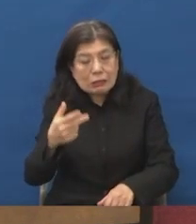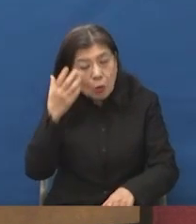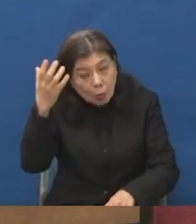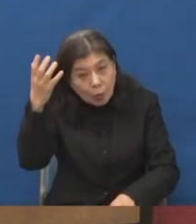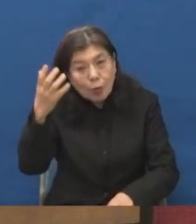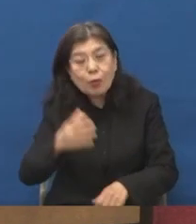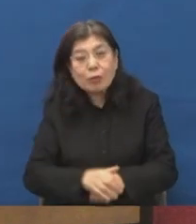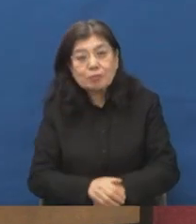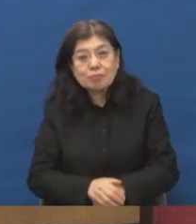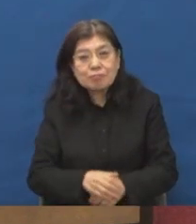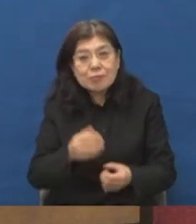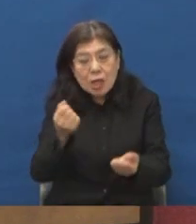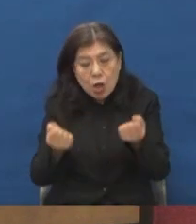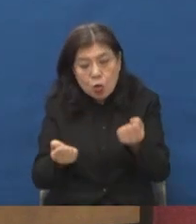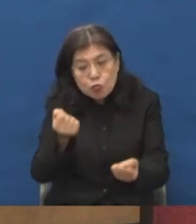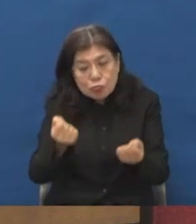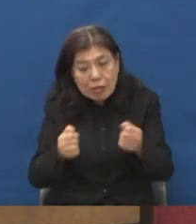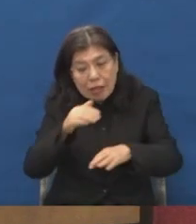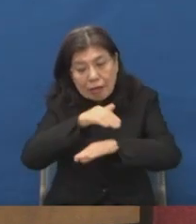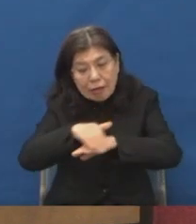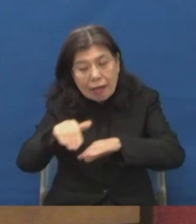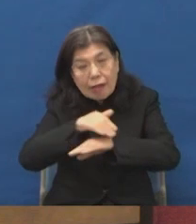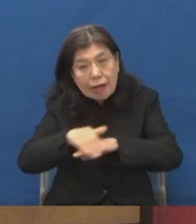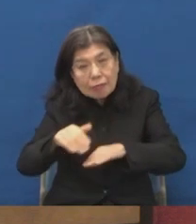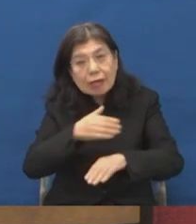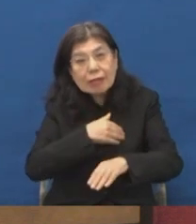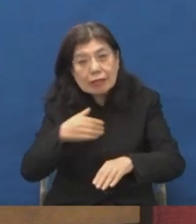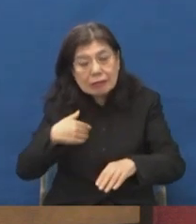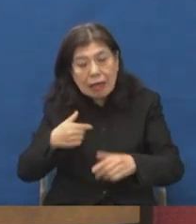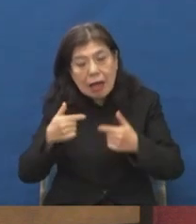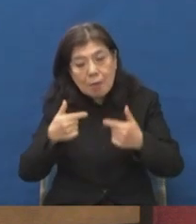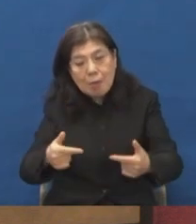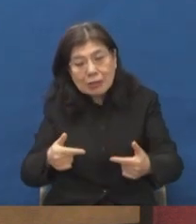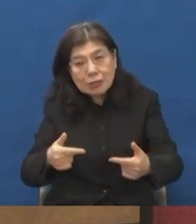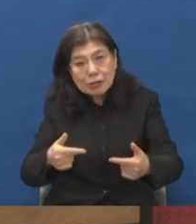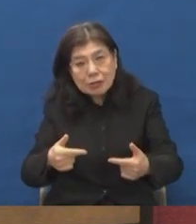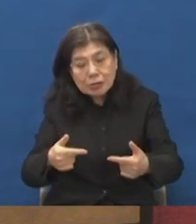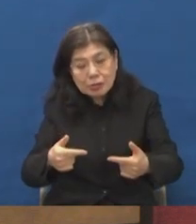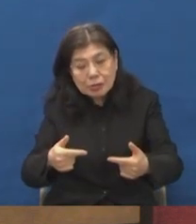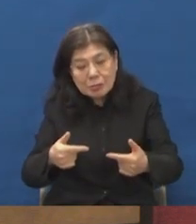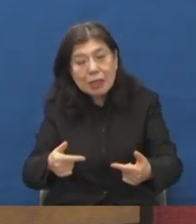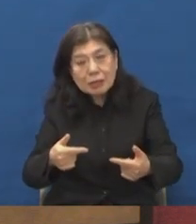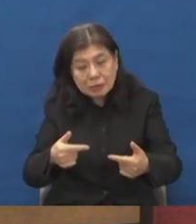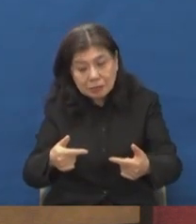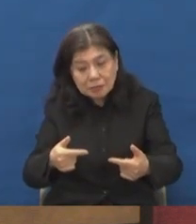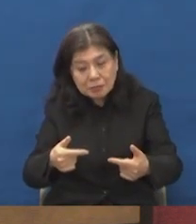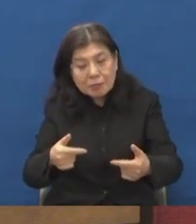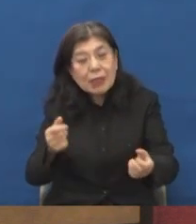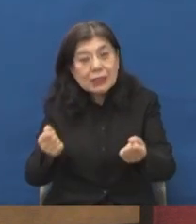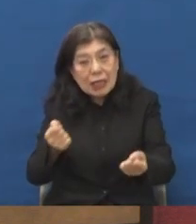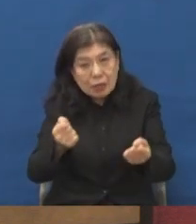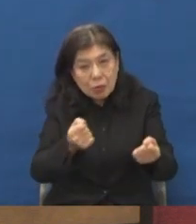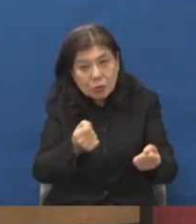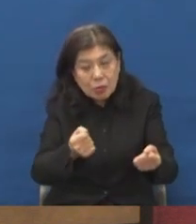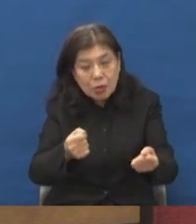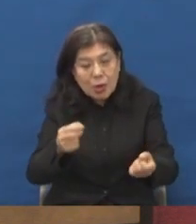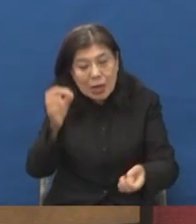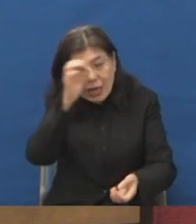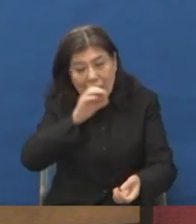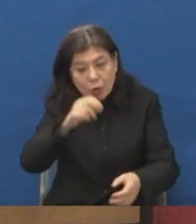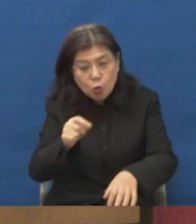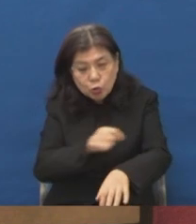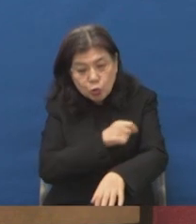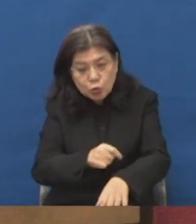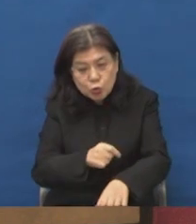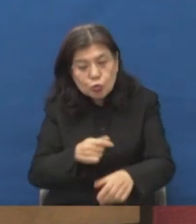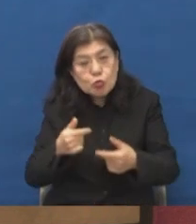転計画を発表されました。バス車両の給料の乗車をし、観光特急バスの2路線